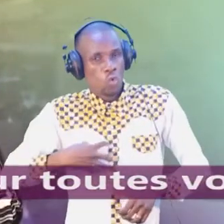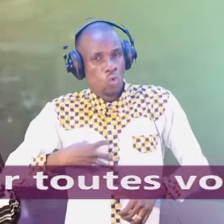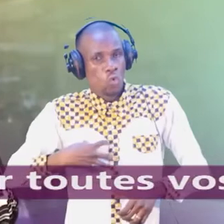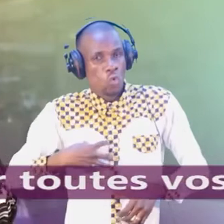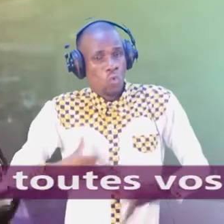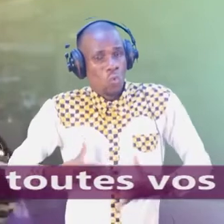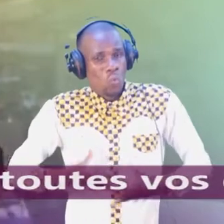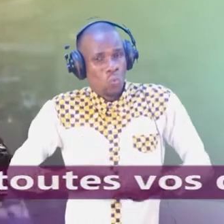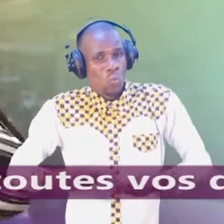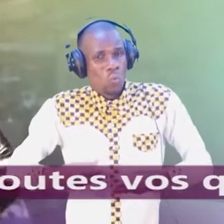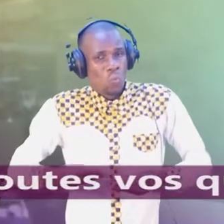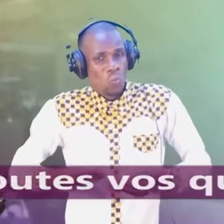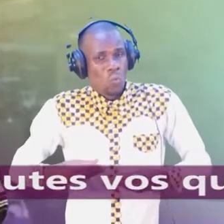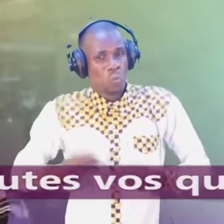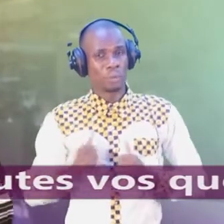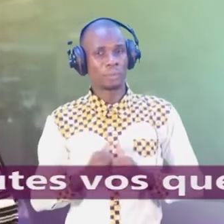respiration.